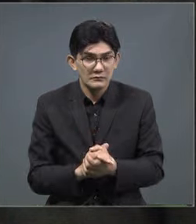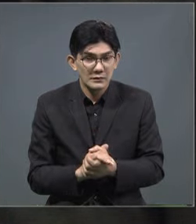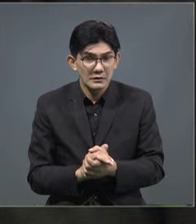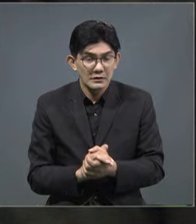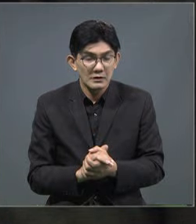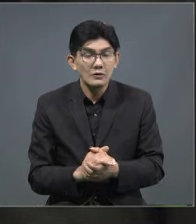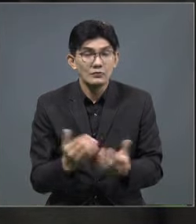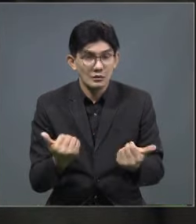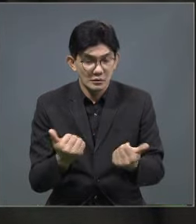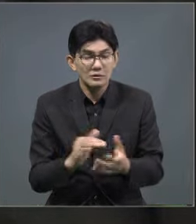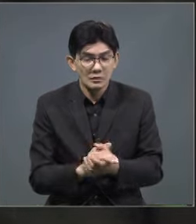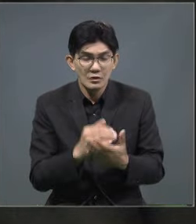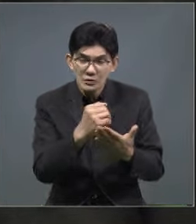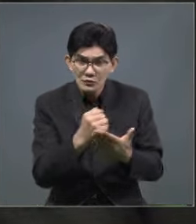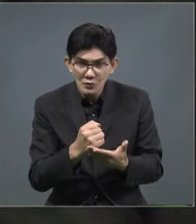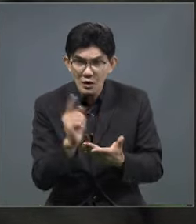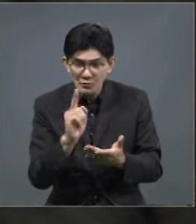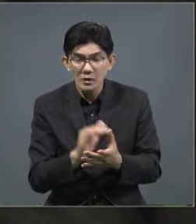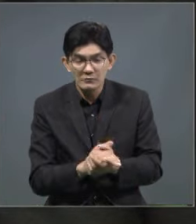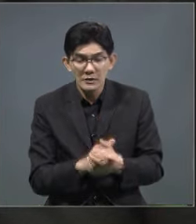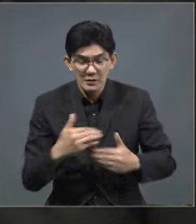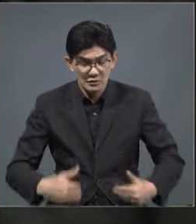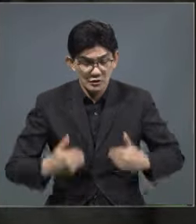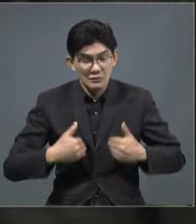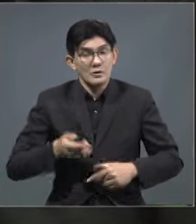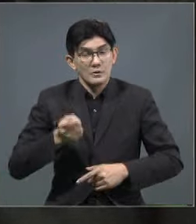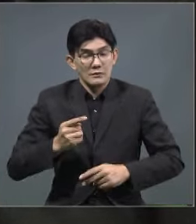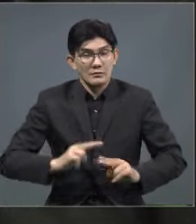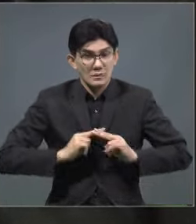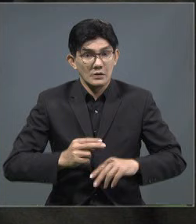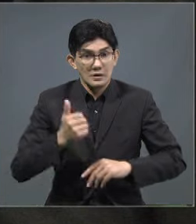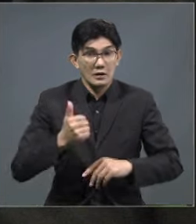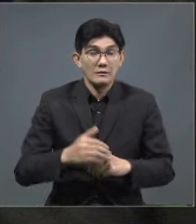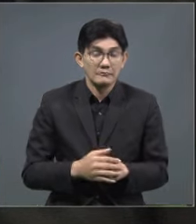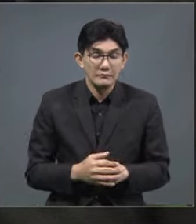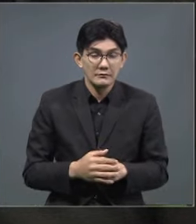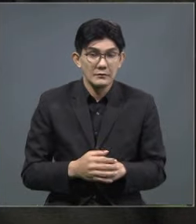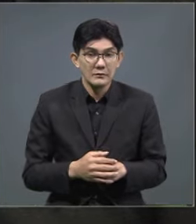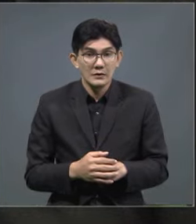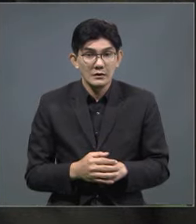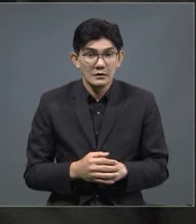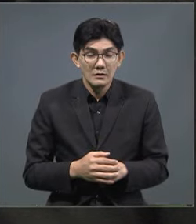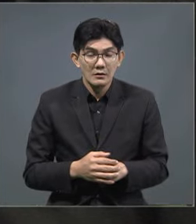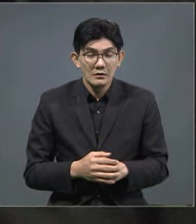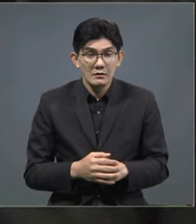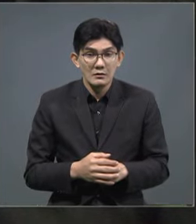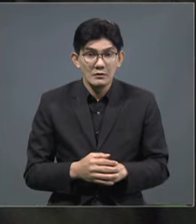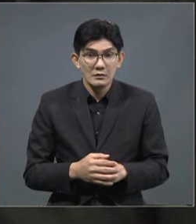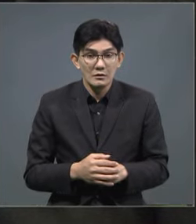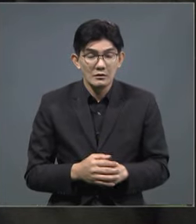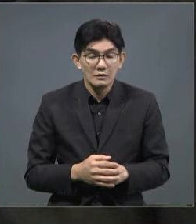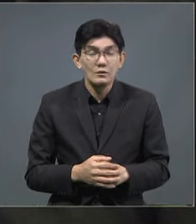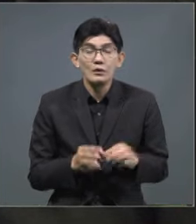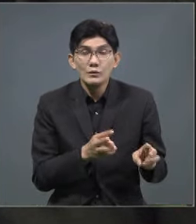รณ์ไปการเพื่อการดำเนินชีวิตเป็นที่พึ่งเป็นไปตามหลักสหก